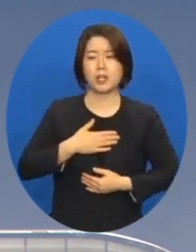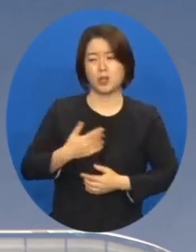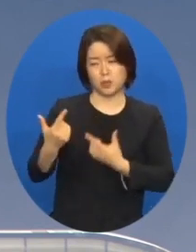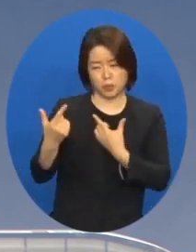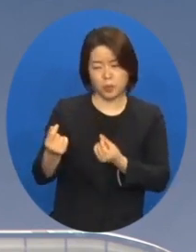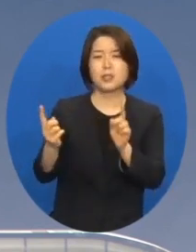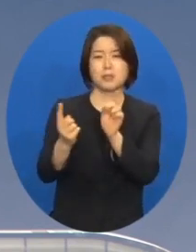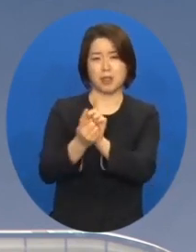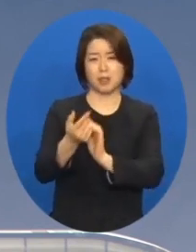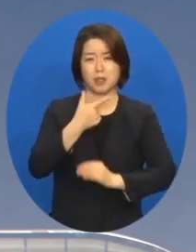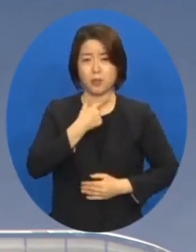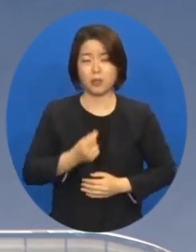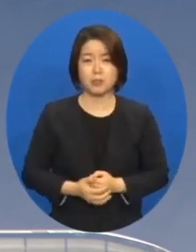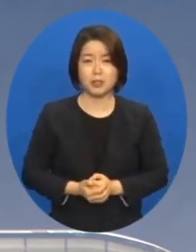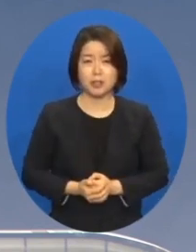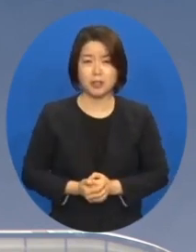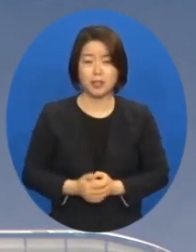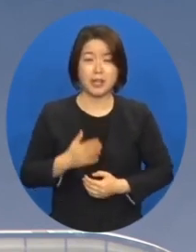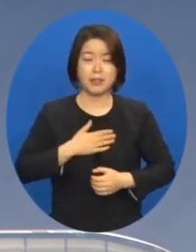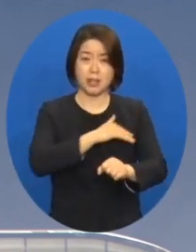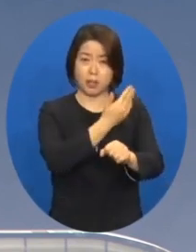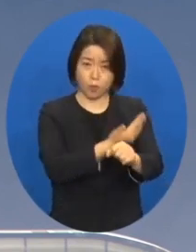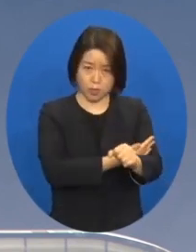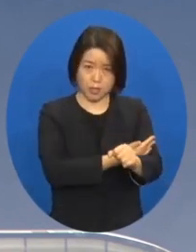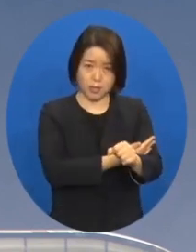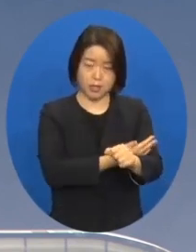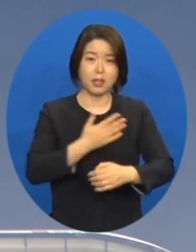만나기 원합니다. 내 권리,